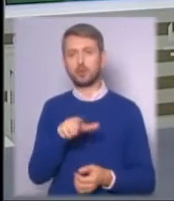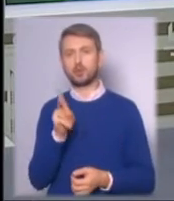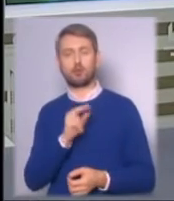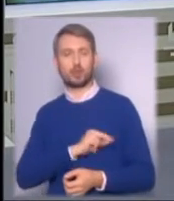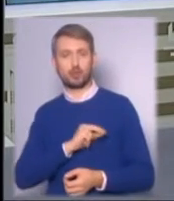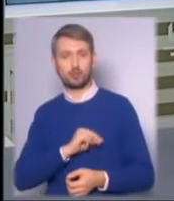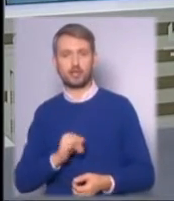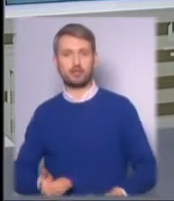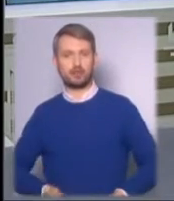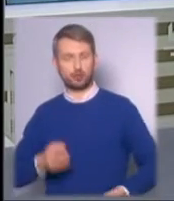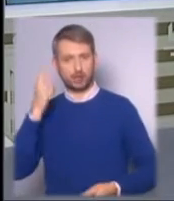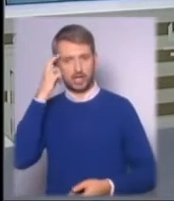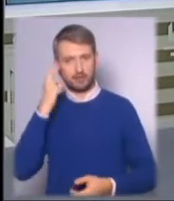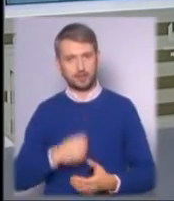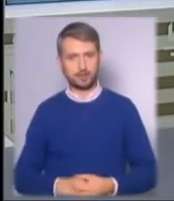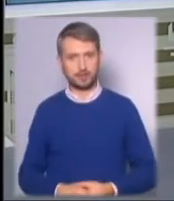у столиці.